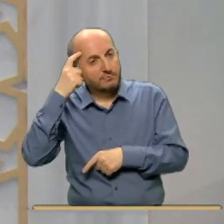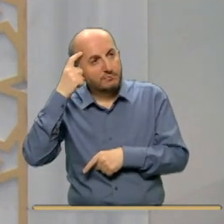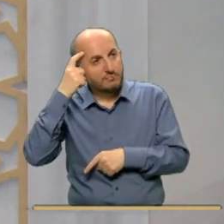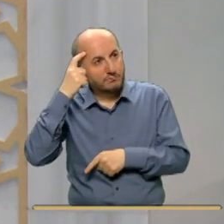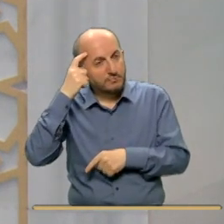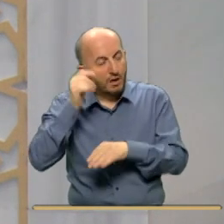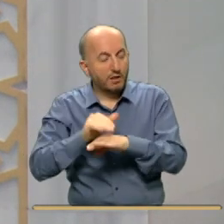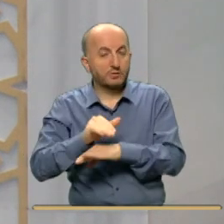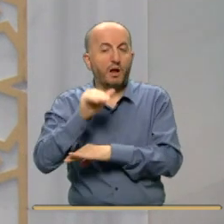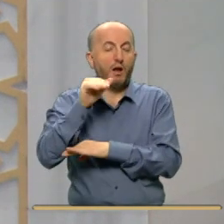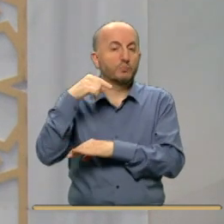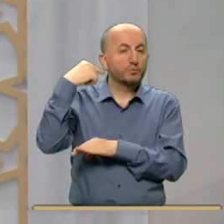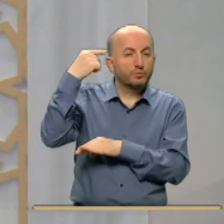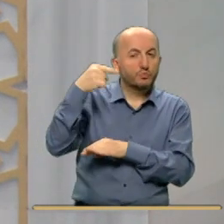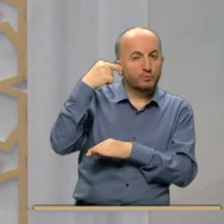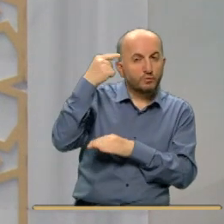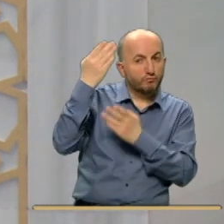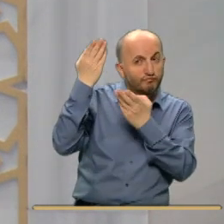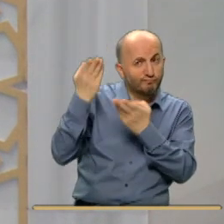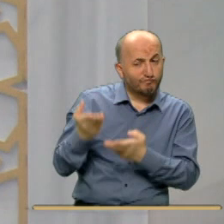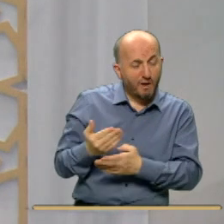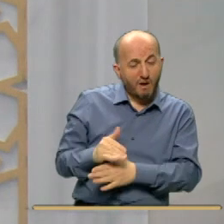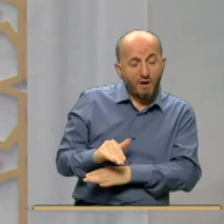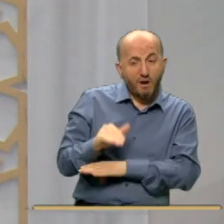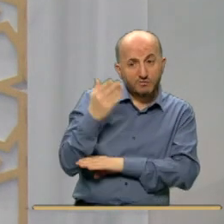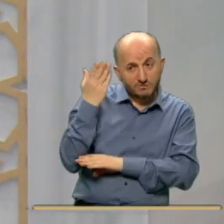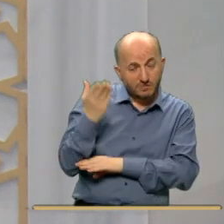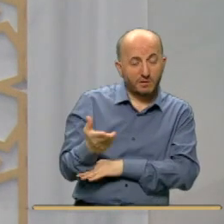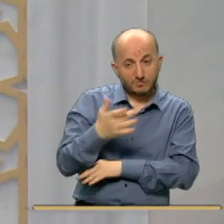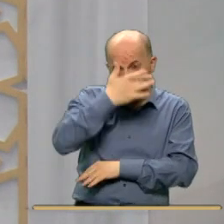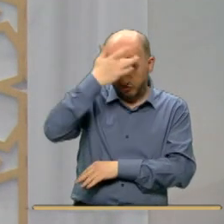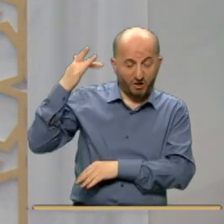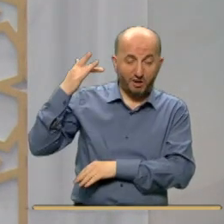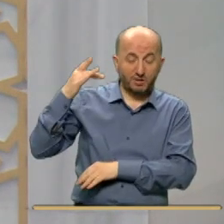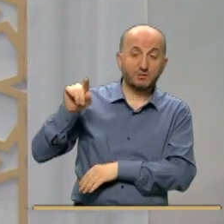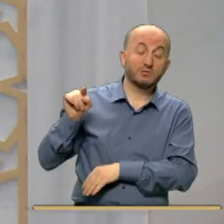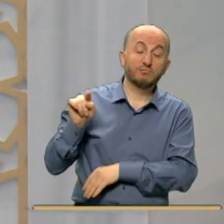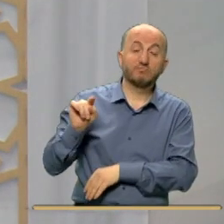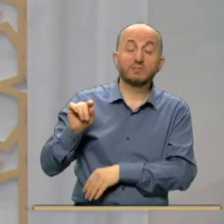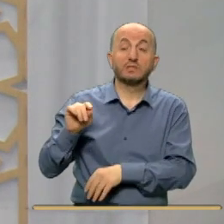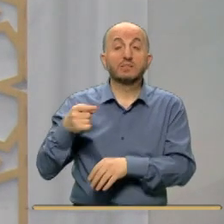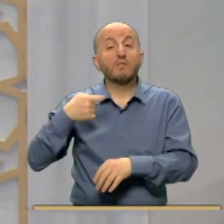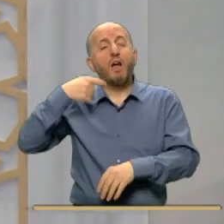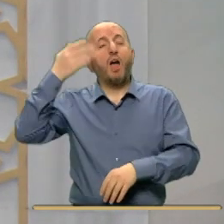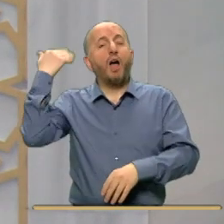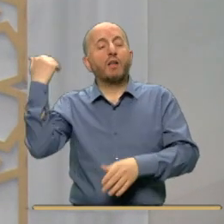zihniyettir. Yaşam biçimi, düşünce şekli, hayat tarzıdır cahiliye. Sadece tarihte